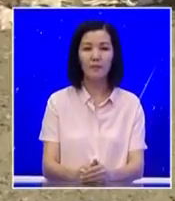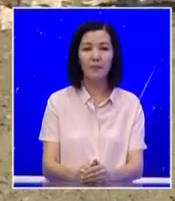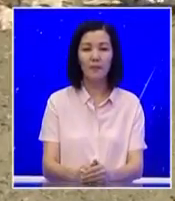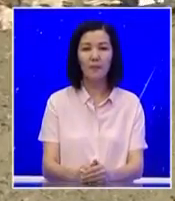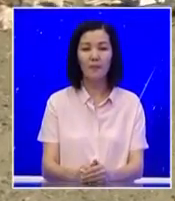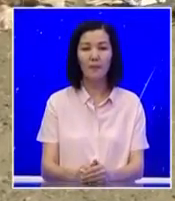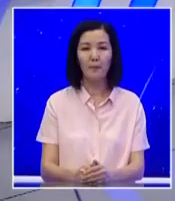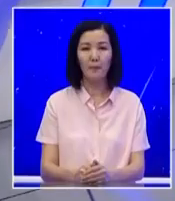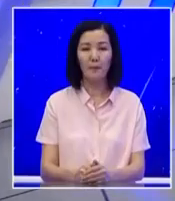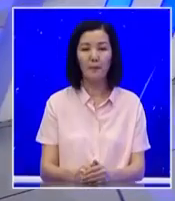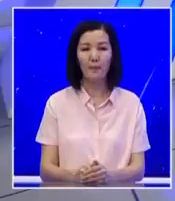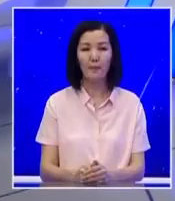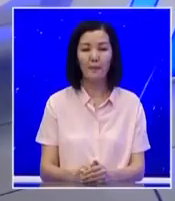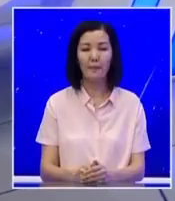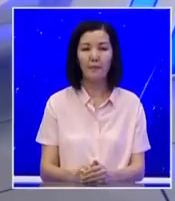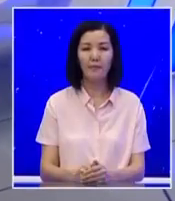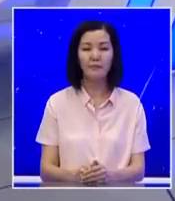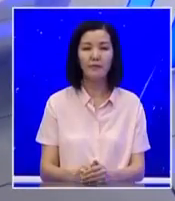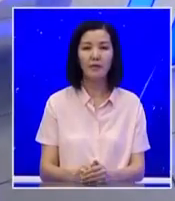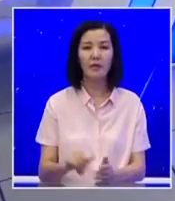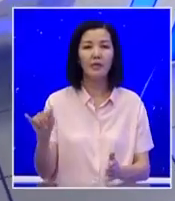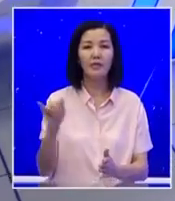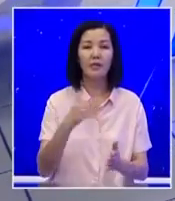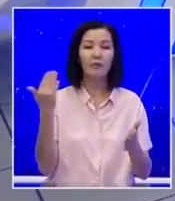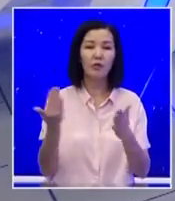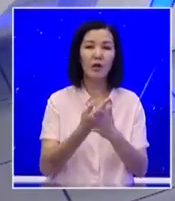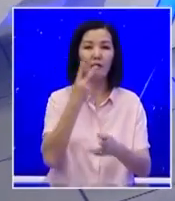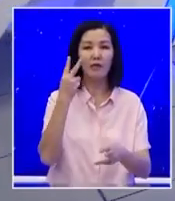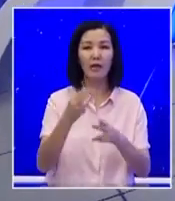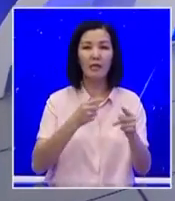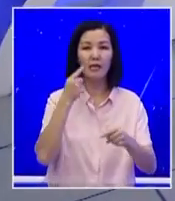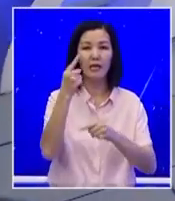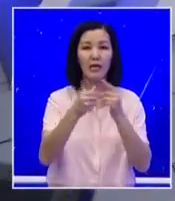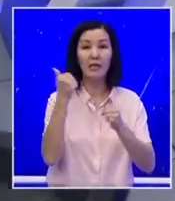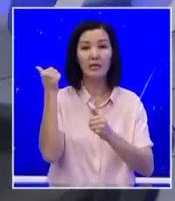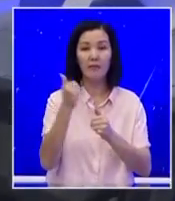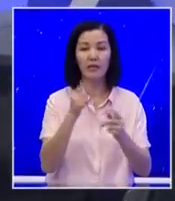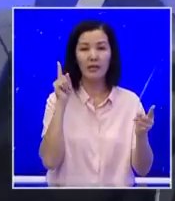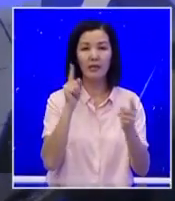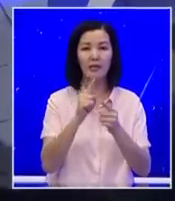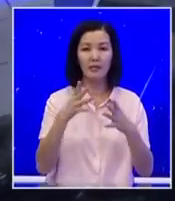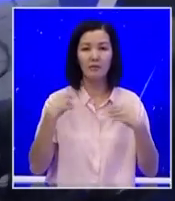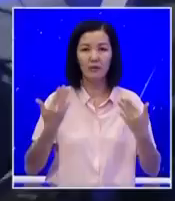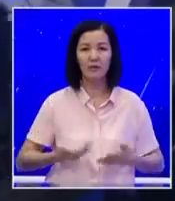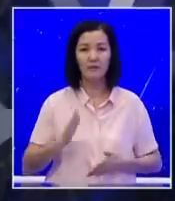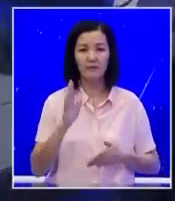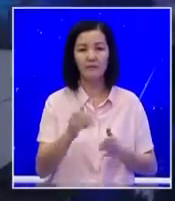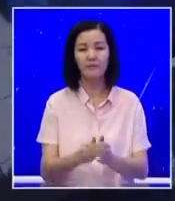телеарнасы. Қадірменді көрермен, бүгінгі айтар ақпарат осы. Демалыс күндеріңіз сәтті өтсін.